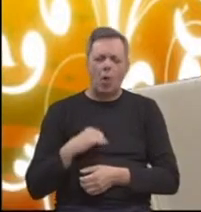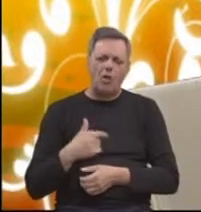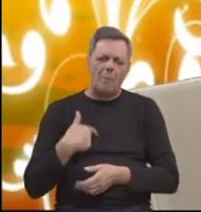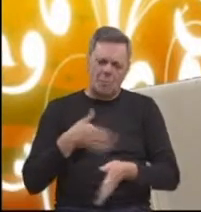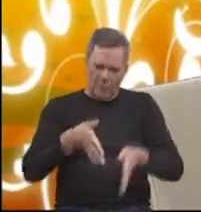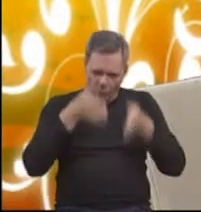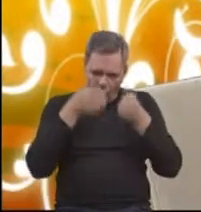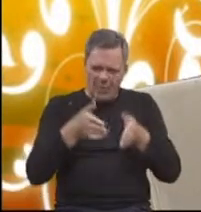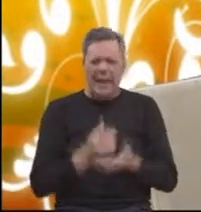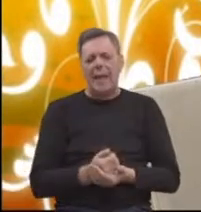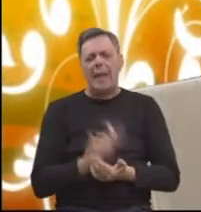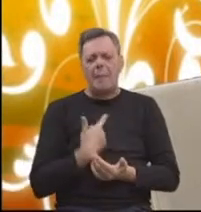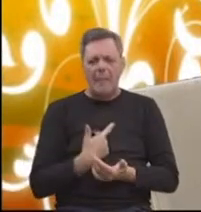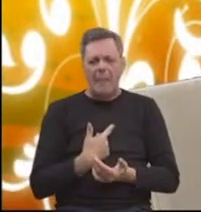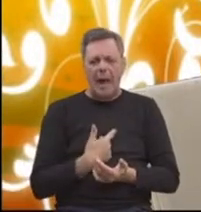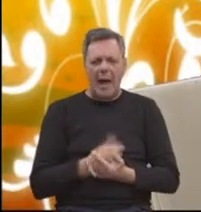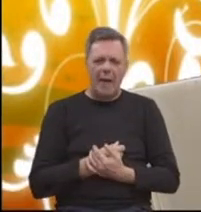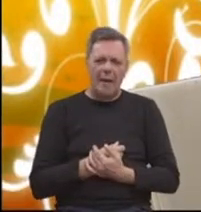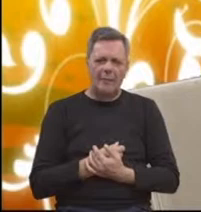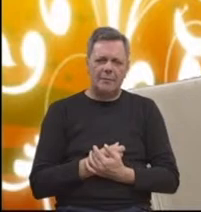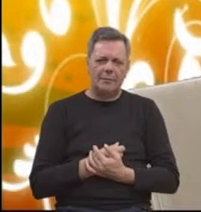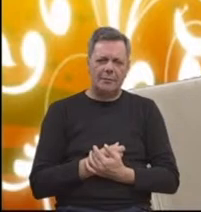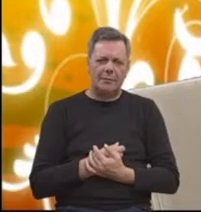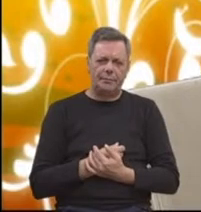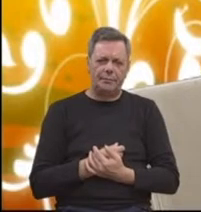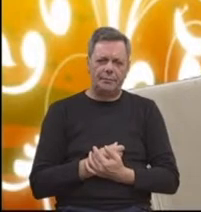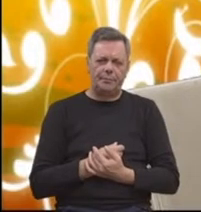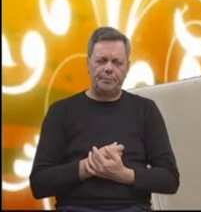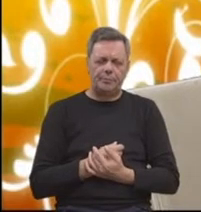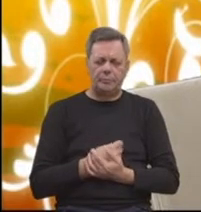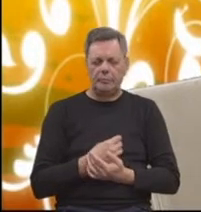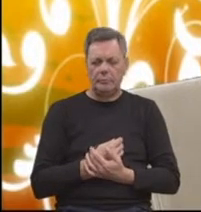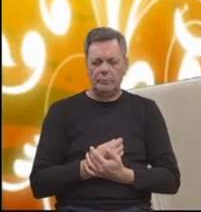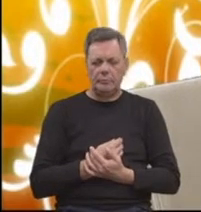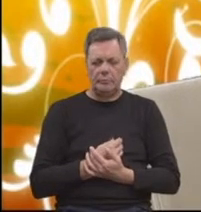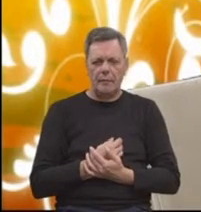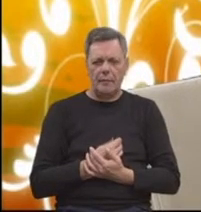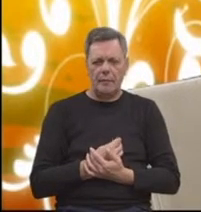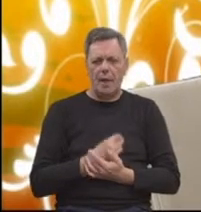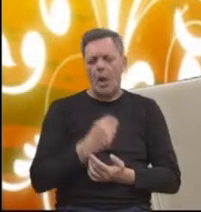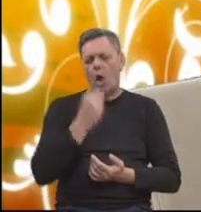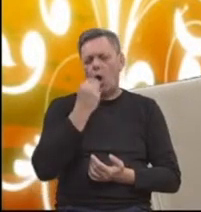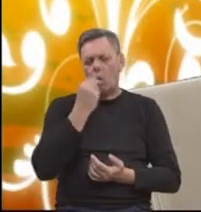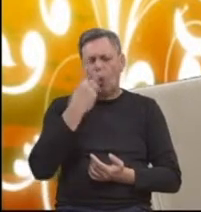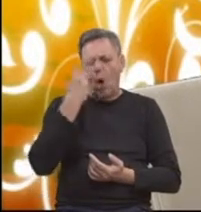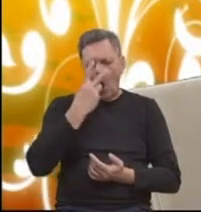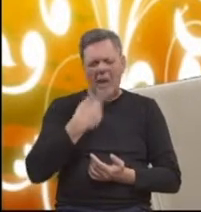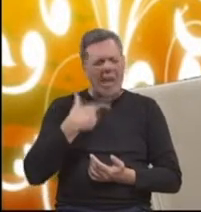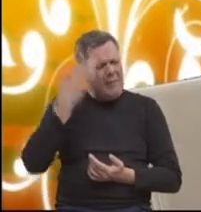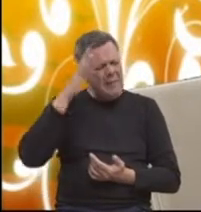zapravo fokusirali na nutrigenomiku, čemu je posvećeno jedno cijelo plenarno predavanje. Ne znam koliko su gledatelji